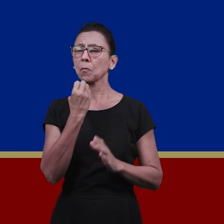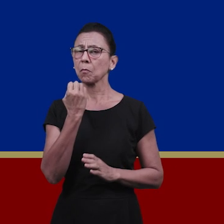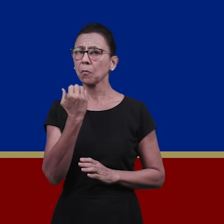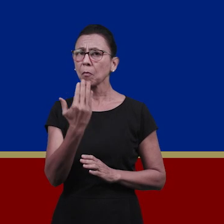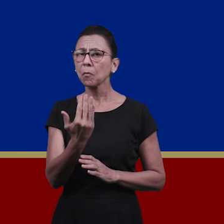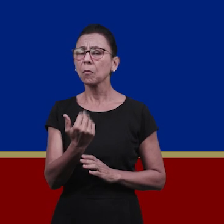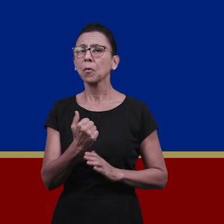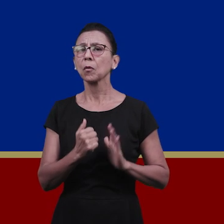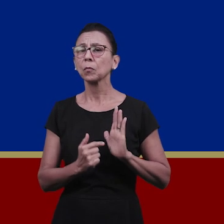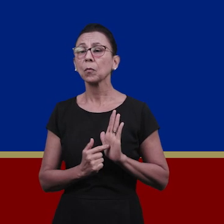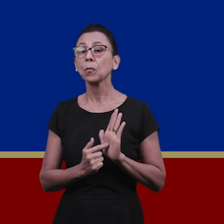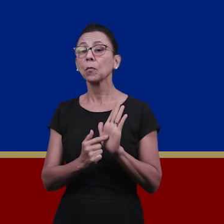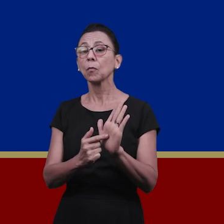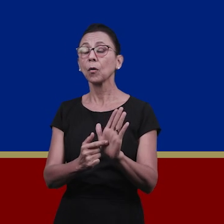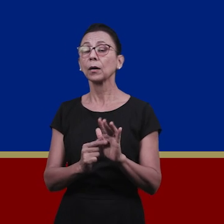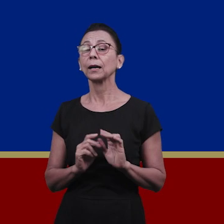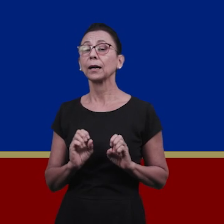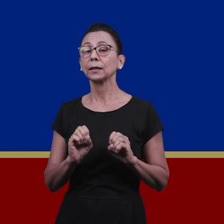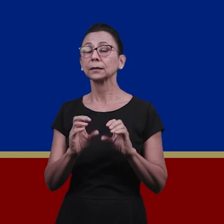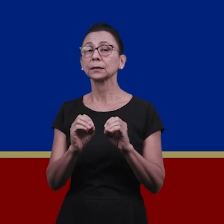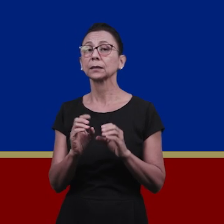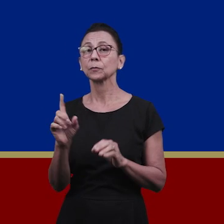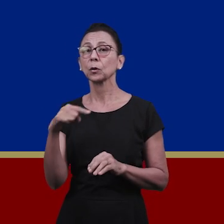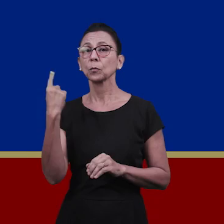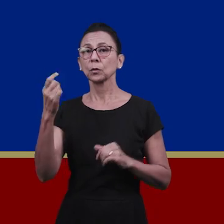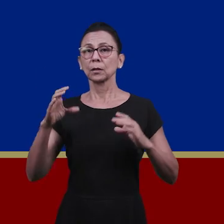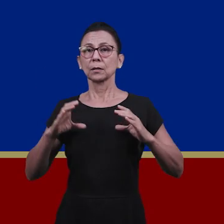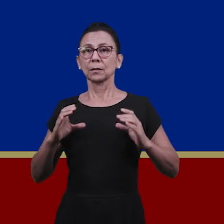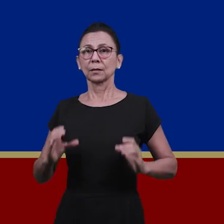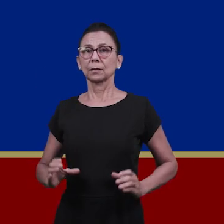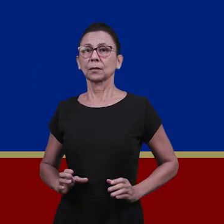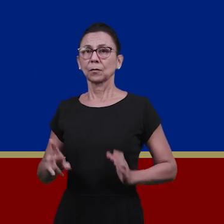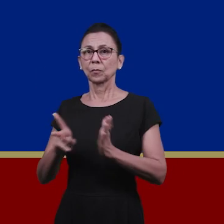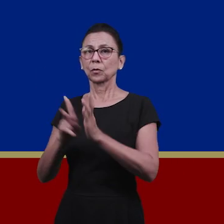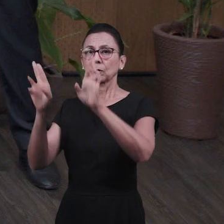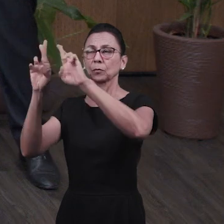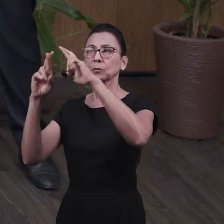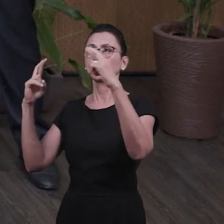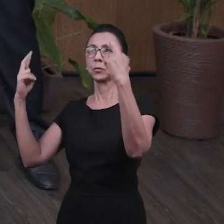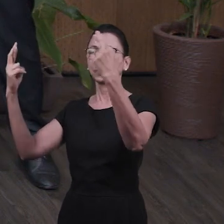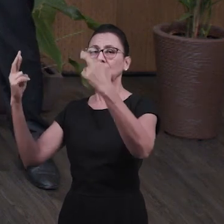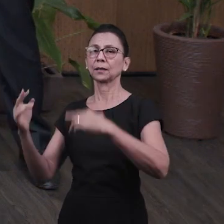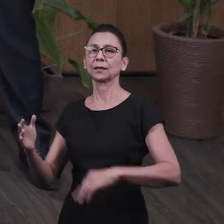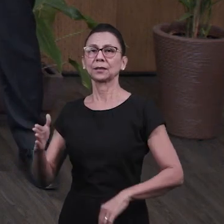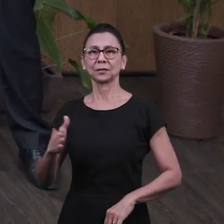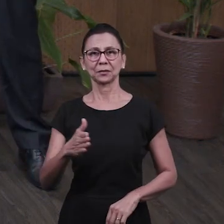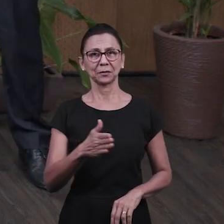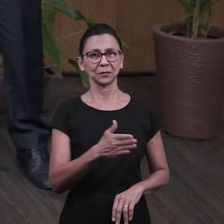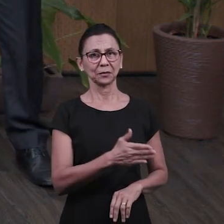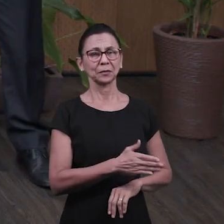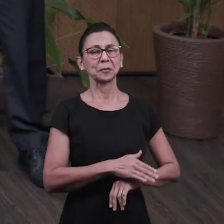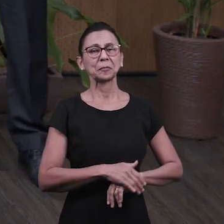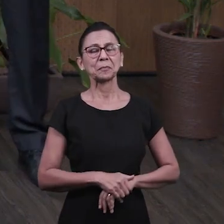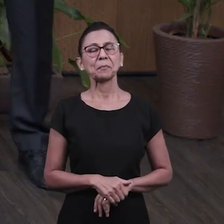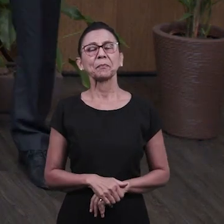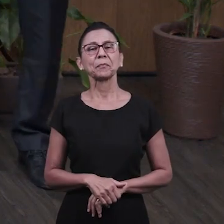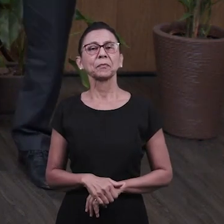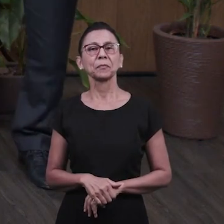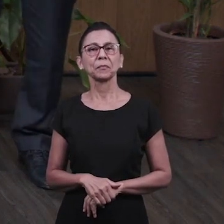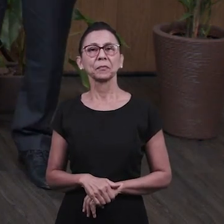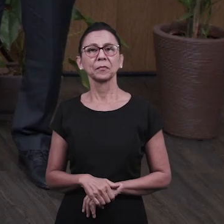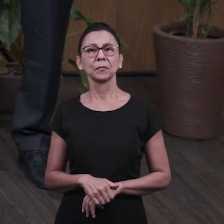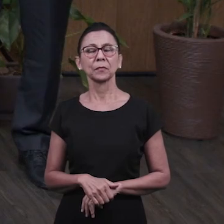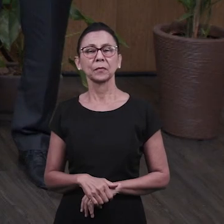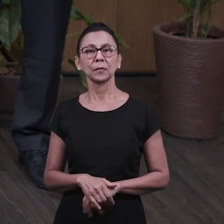Le programme, c'est une direction qui nous enseigne comment être un citoyen de ce royaume.